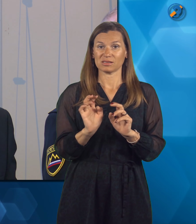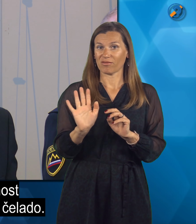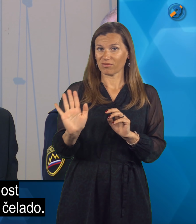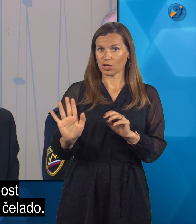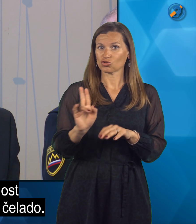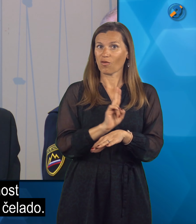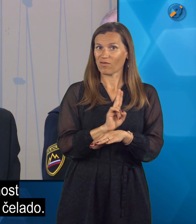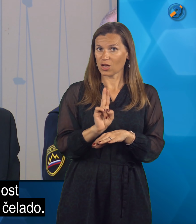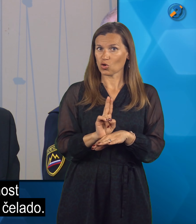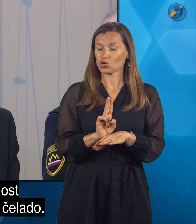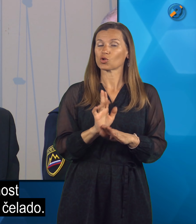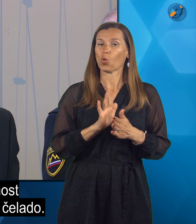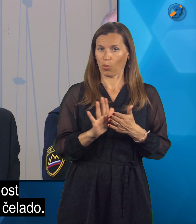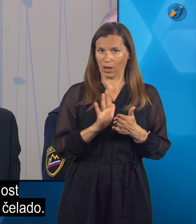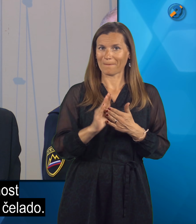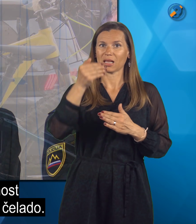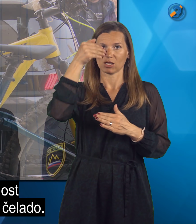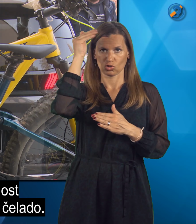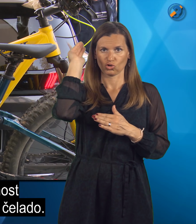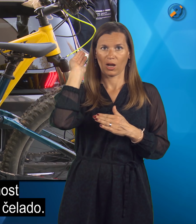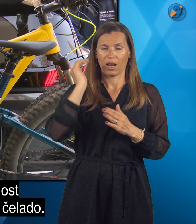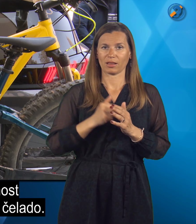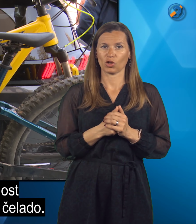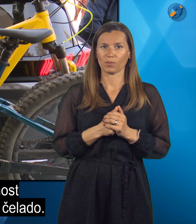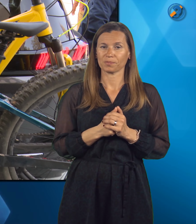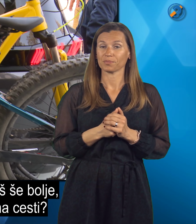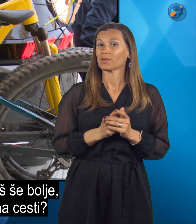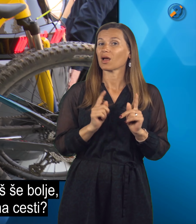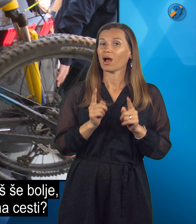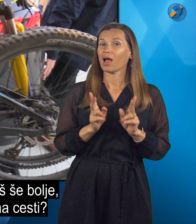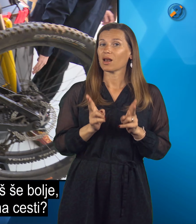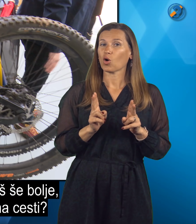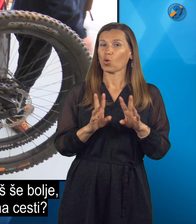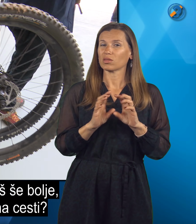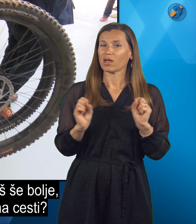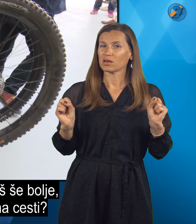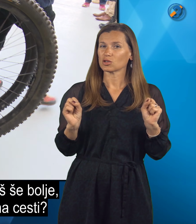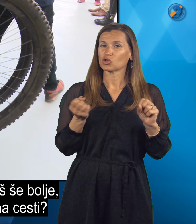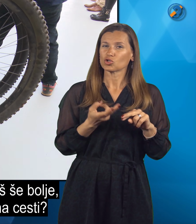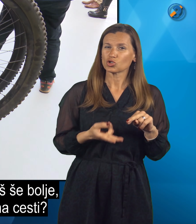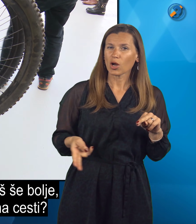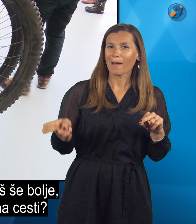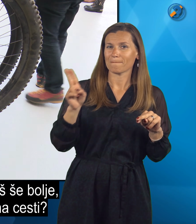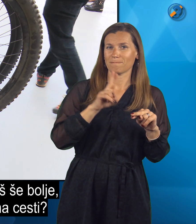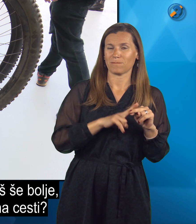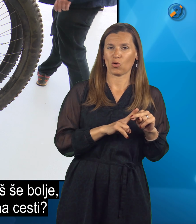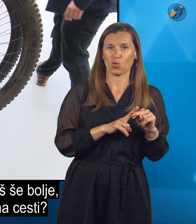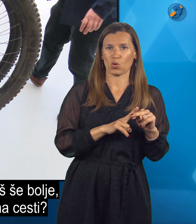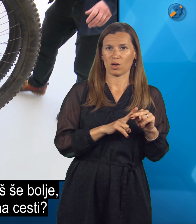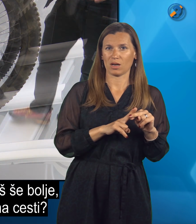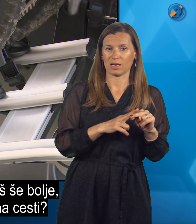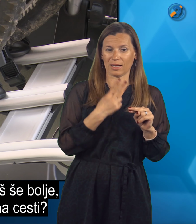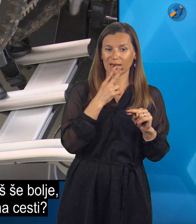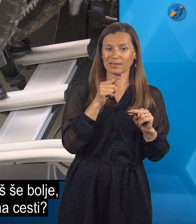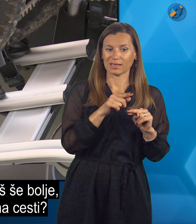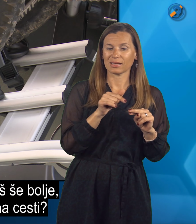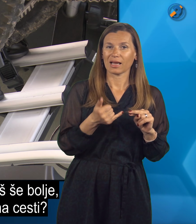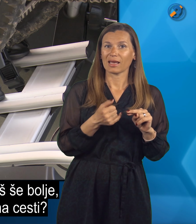Za vašo varnost uporabljajte čelado. Kaj lahko storiš še bolj dejansko glede tega